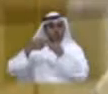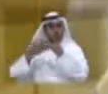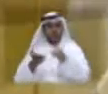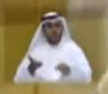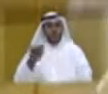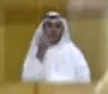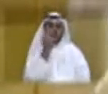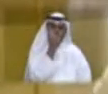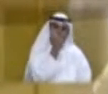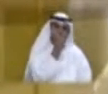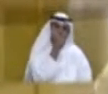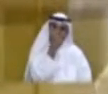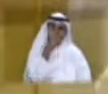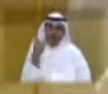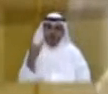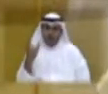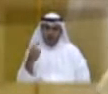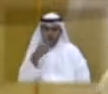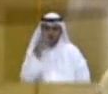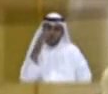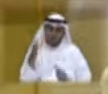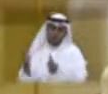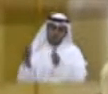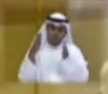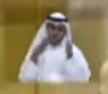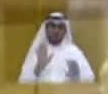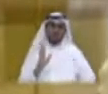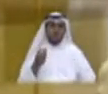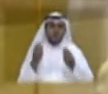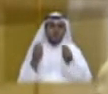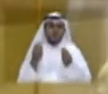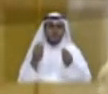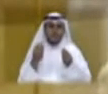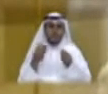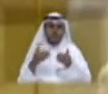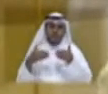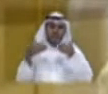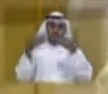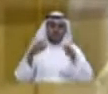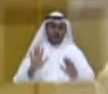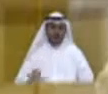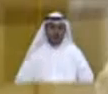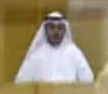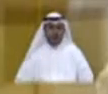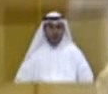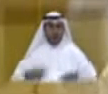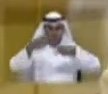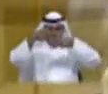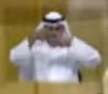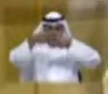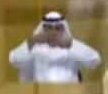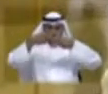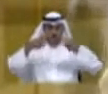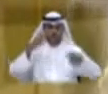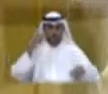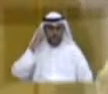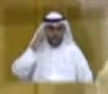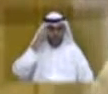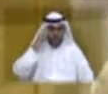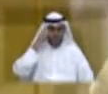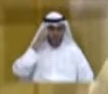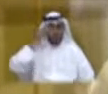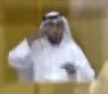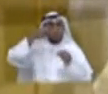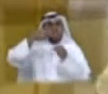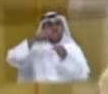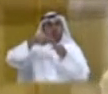ل110 أجلوا تطبيقه. الكويت طبعا الكل يعلم مصدرها وحيد هو